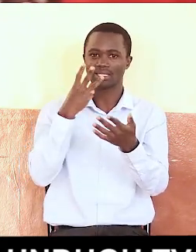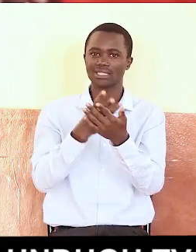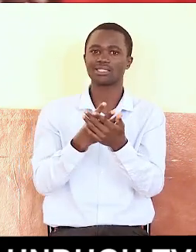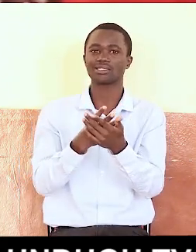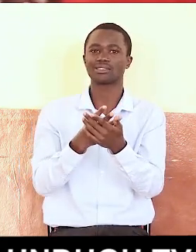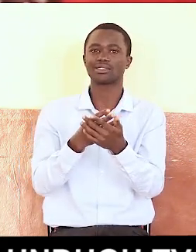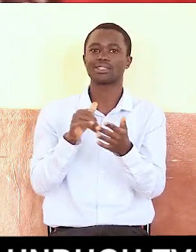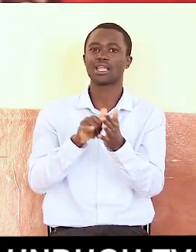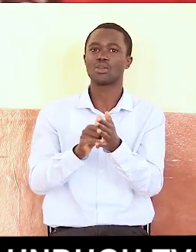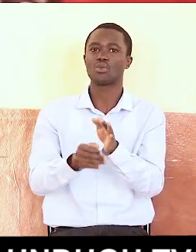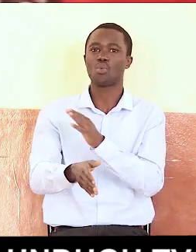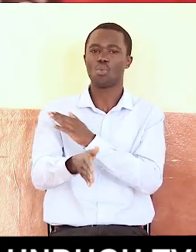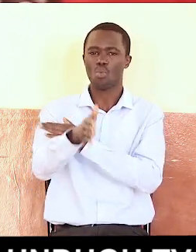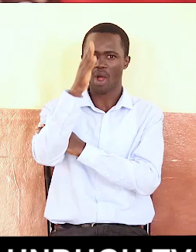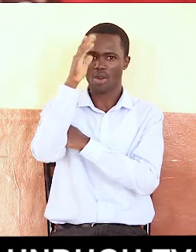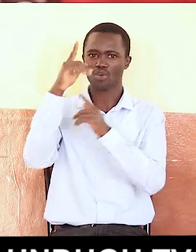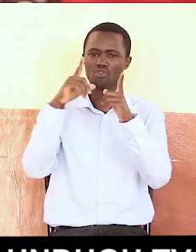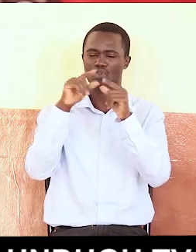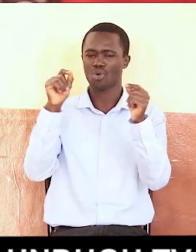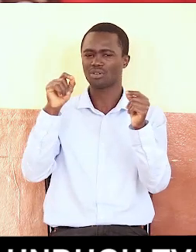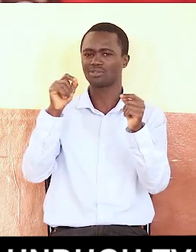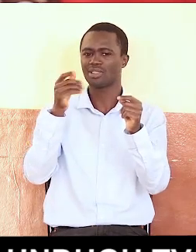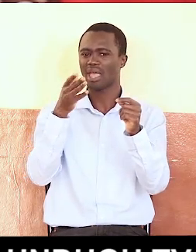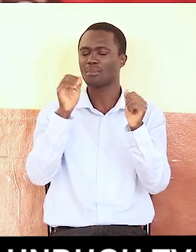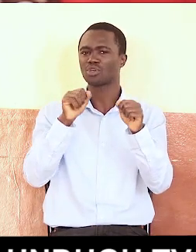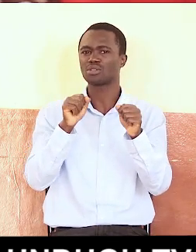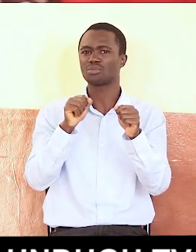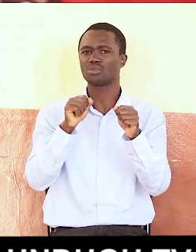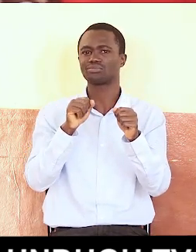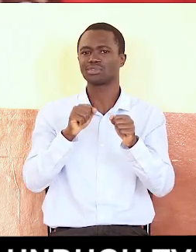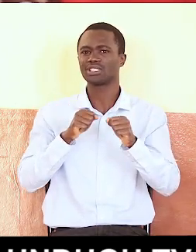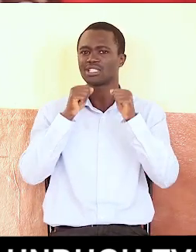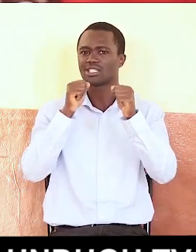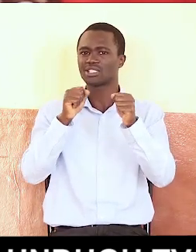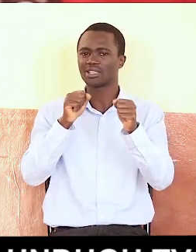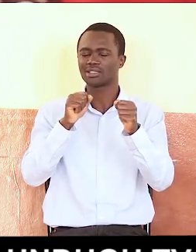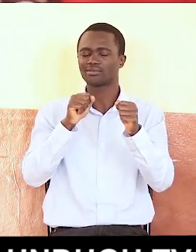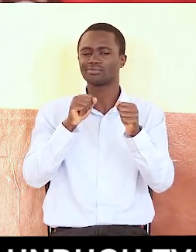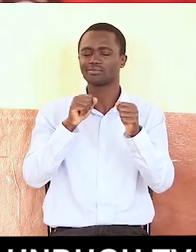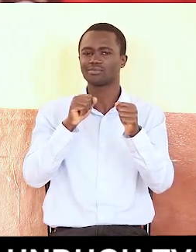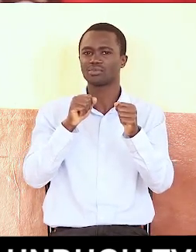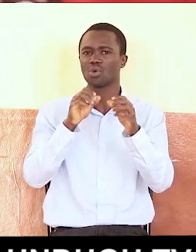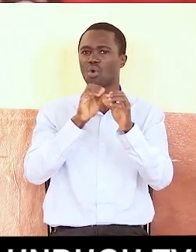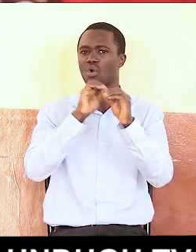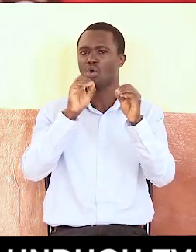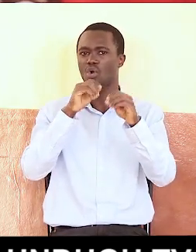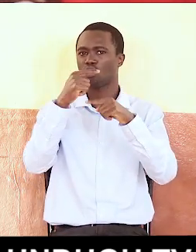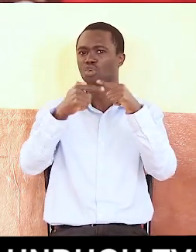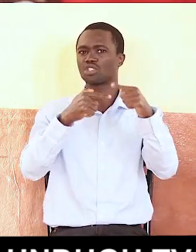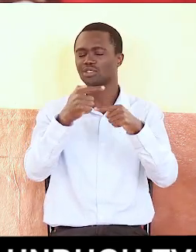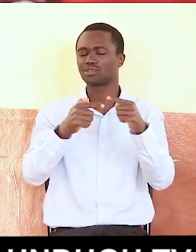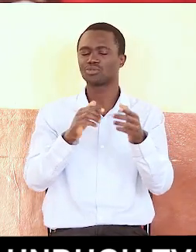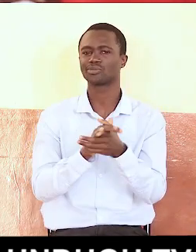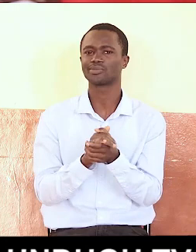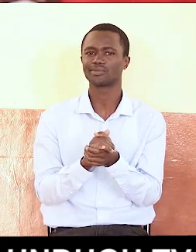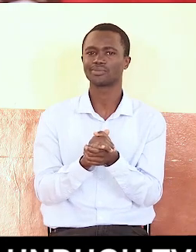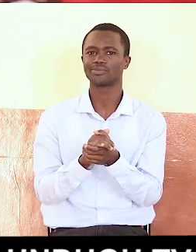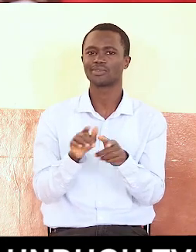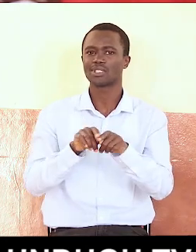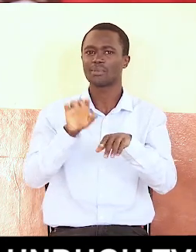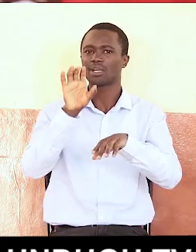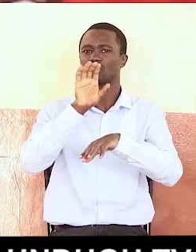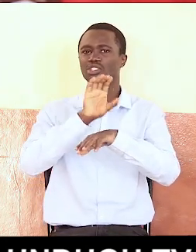la Bwana alitakuwa na nguvu na uwezo wa kuenda mbele, na hivi na